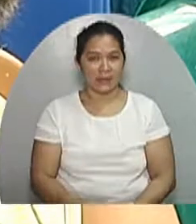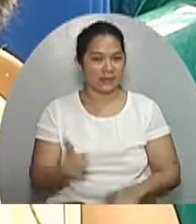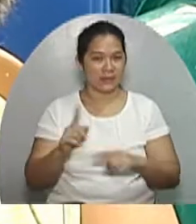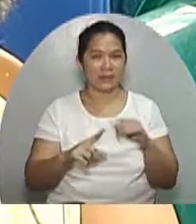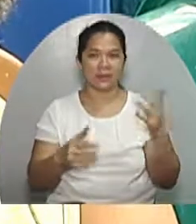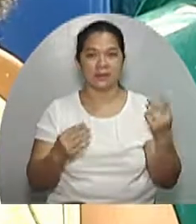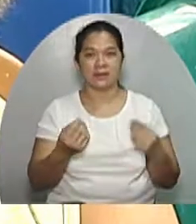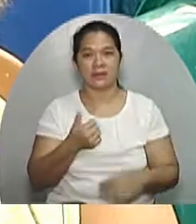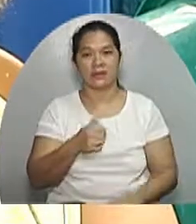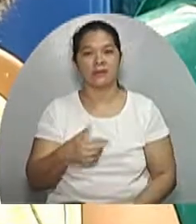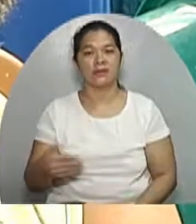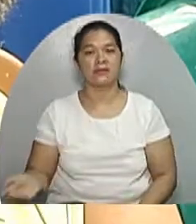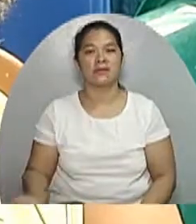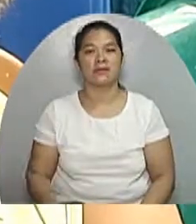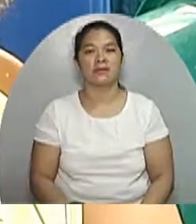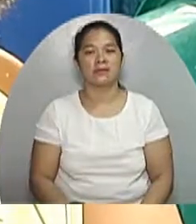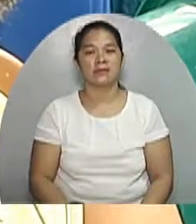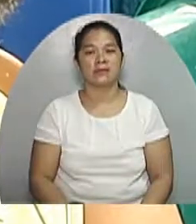Wala akong magawa.